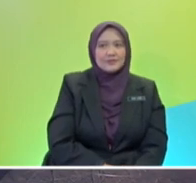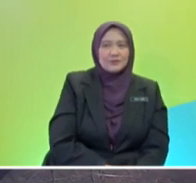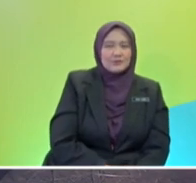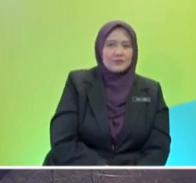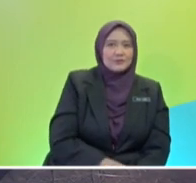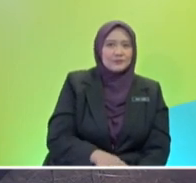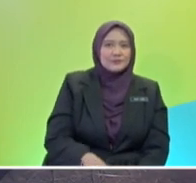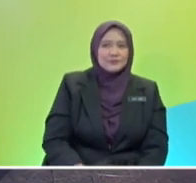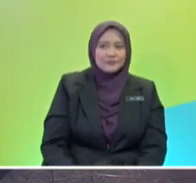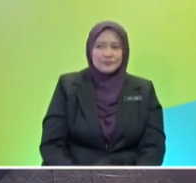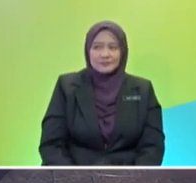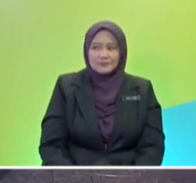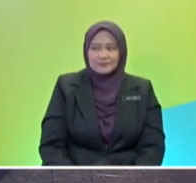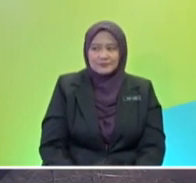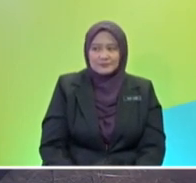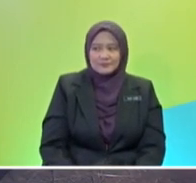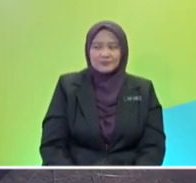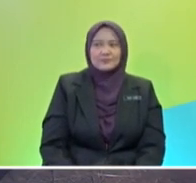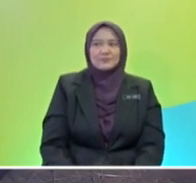1 2